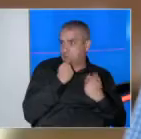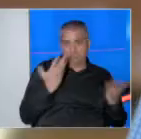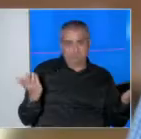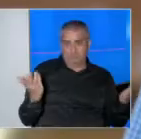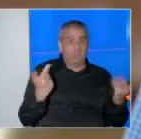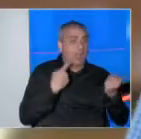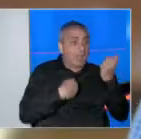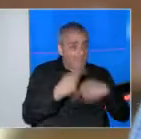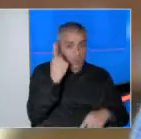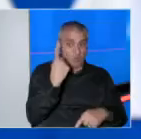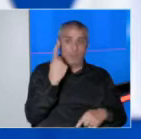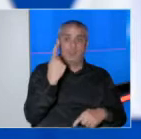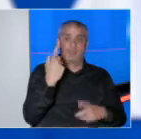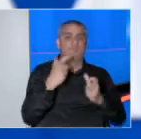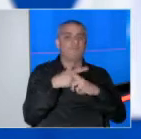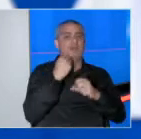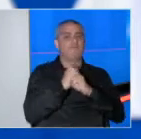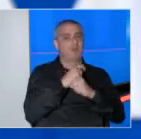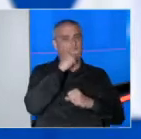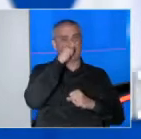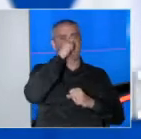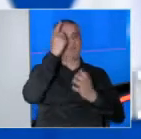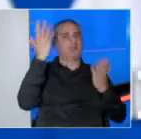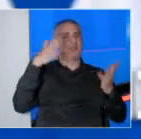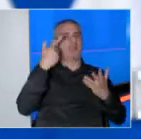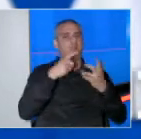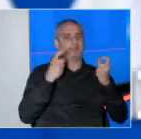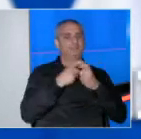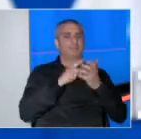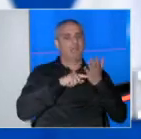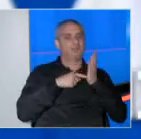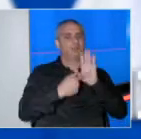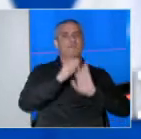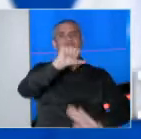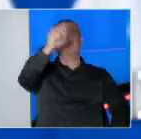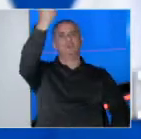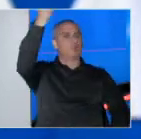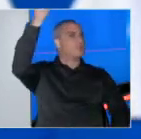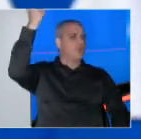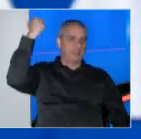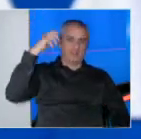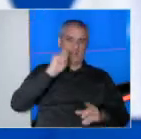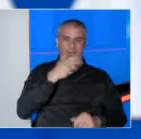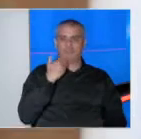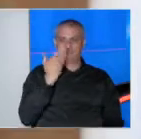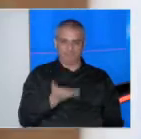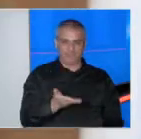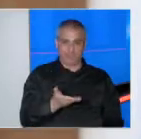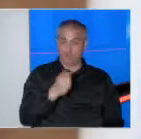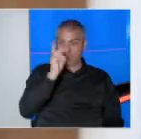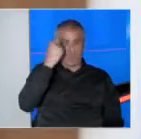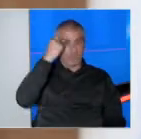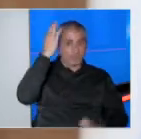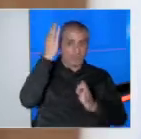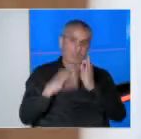להסתיר. להפך. מפלגת העבודה גאה להיות הסיעה השקופה הראשונה אי פעם בכנסת ישראל.